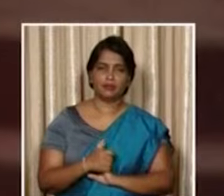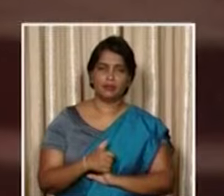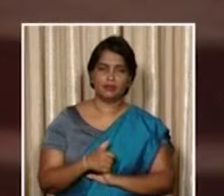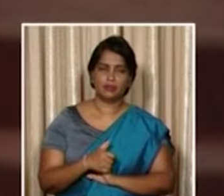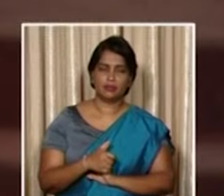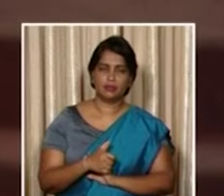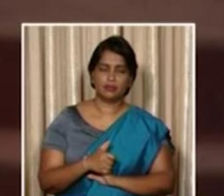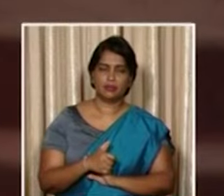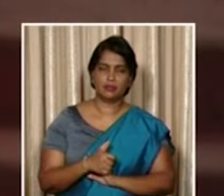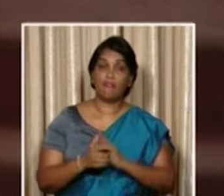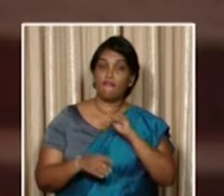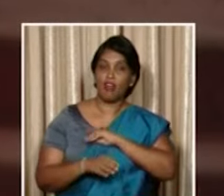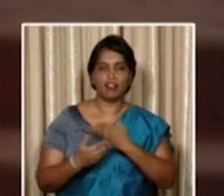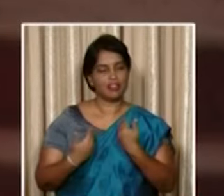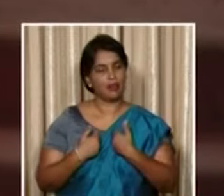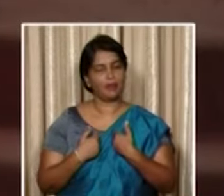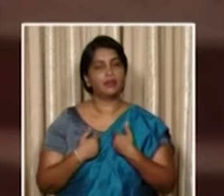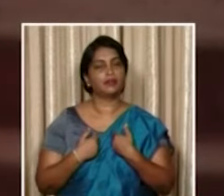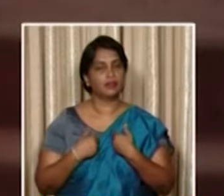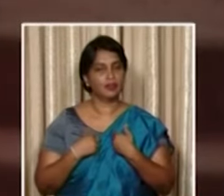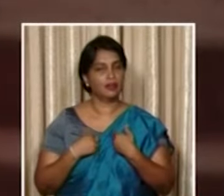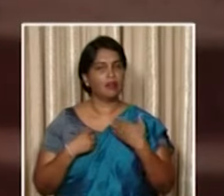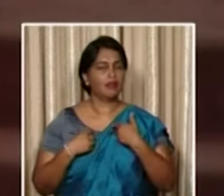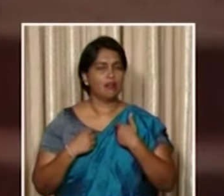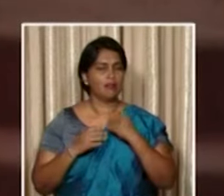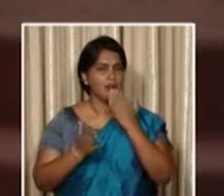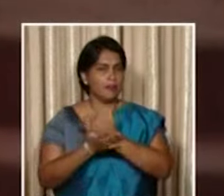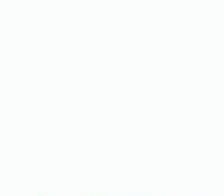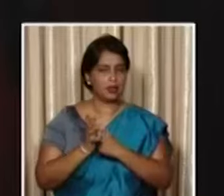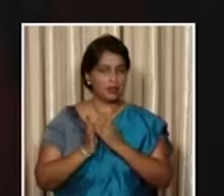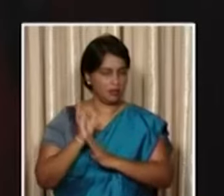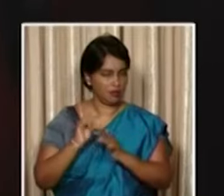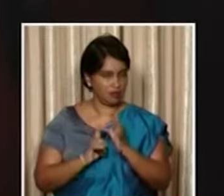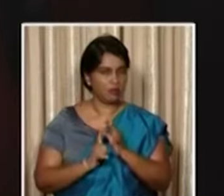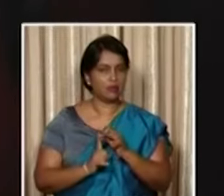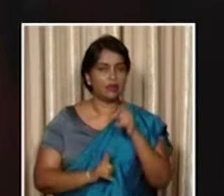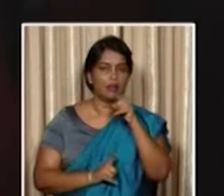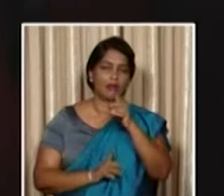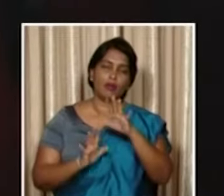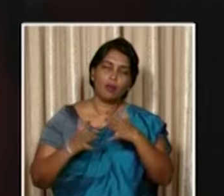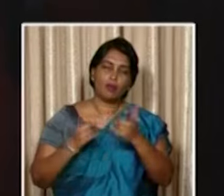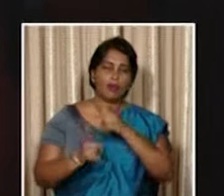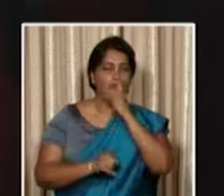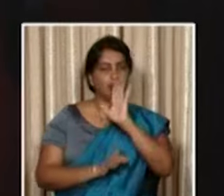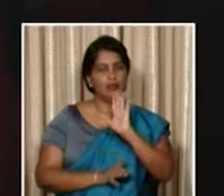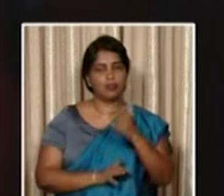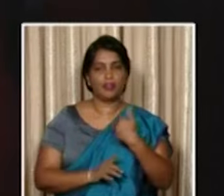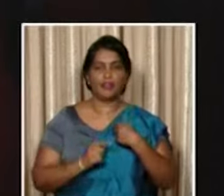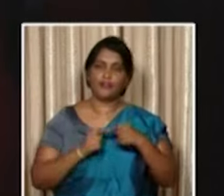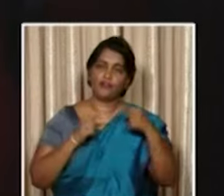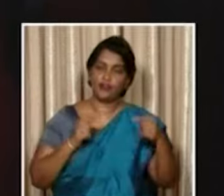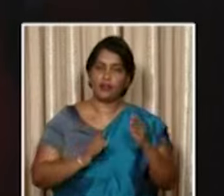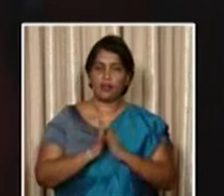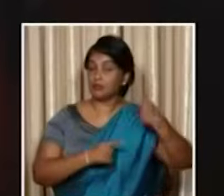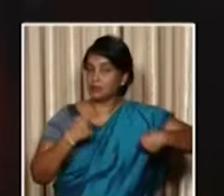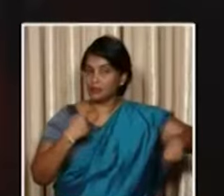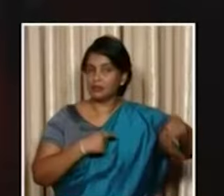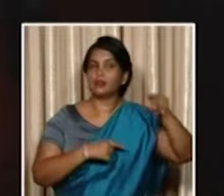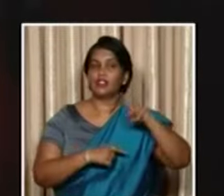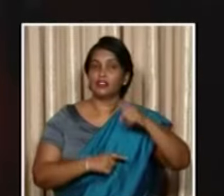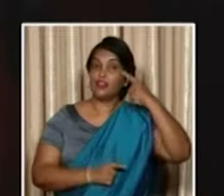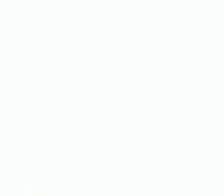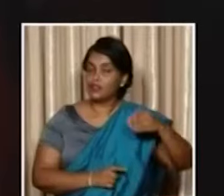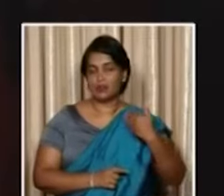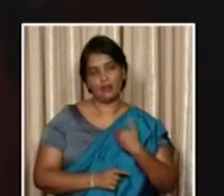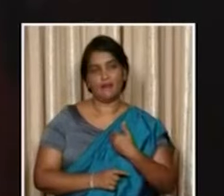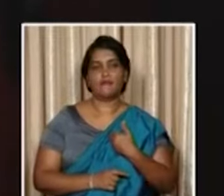ඒක වාසියෙන් අපිට. ඉතින් ඒකින් නම් මේ ඒකට අපි පාදක කිරීමක් කරන්නේ නැහැ. එතුමාට ඕන කතාව කියන්න බලන මට විපක්ෂයේ ඉන්න මන්ත්‍රීවරුන්ගේ විශ්වාසය